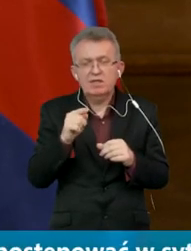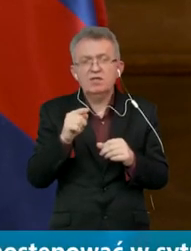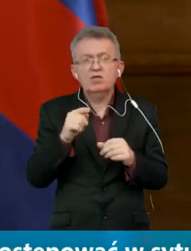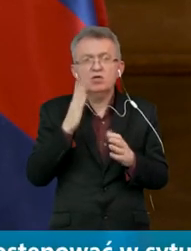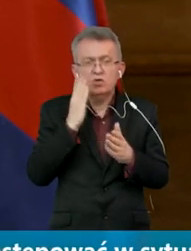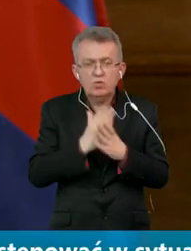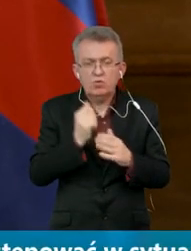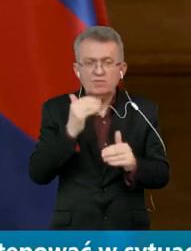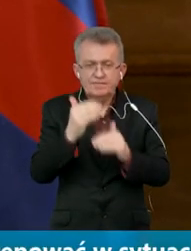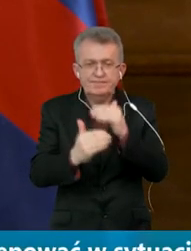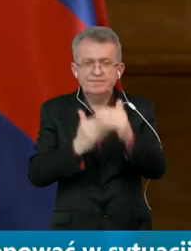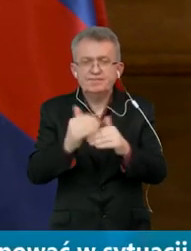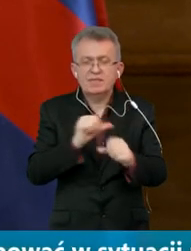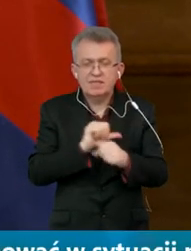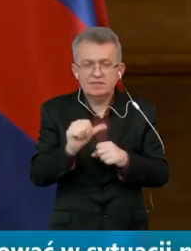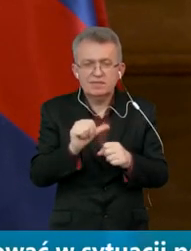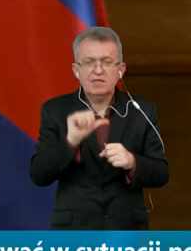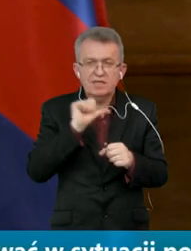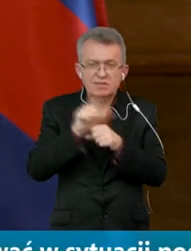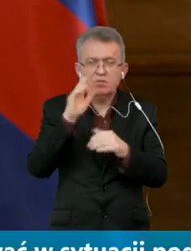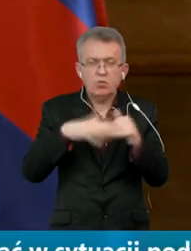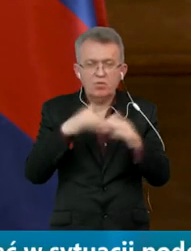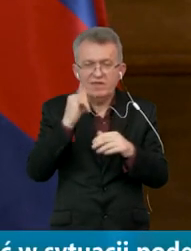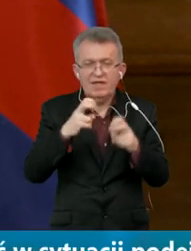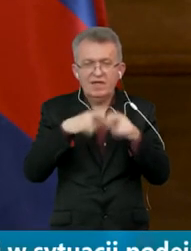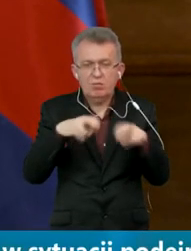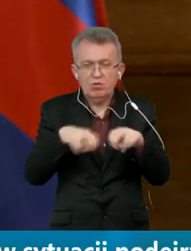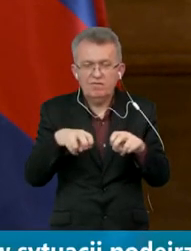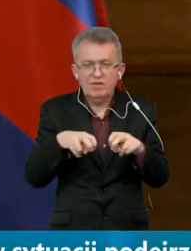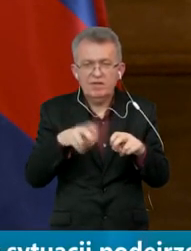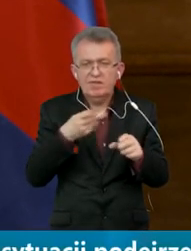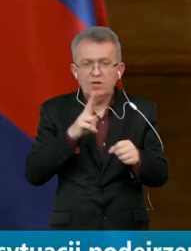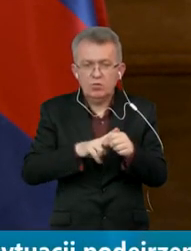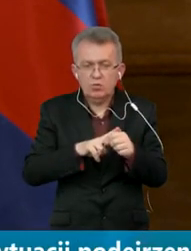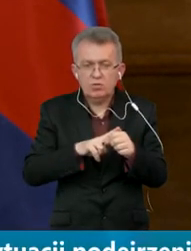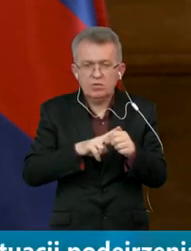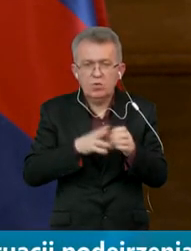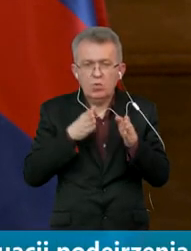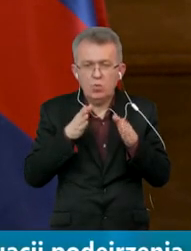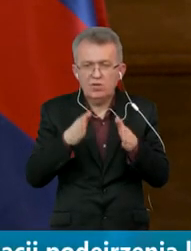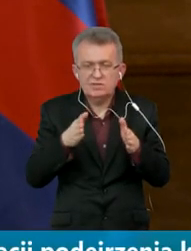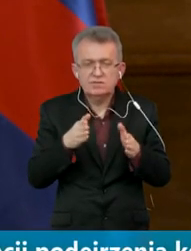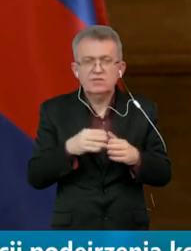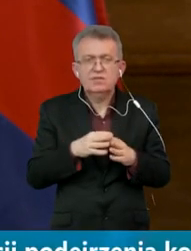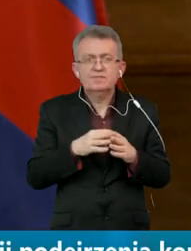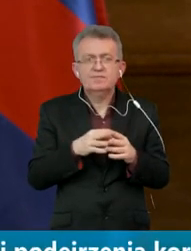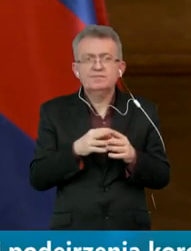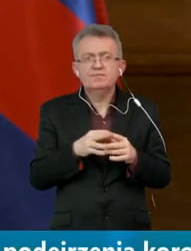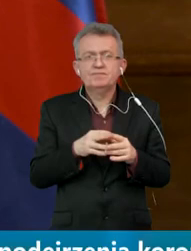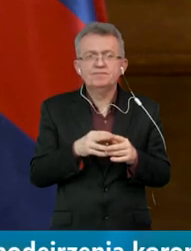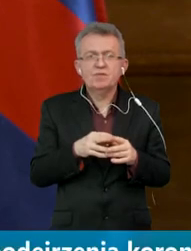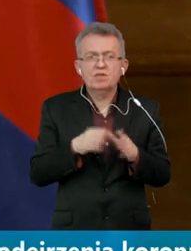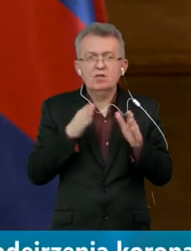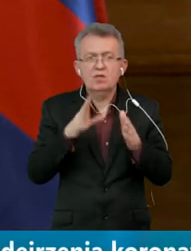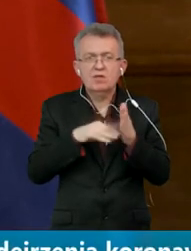cały czas trwa, choćby są tam budowane i remontowane niektóre ulice, to jest